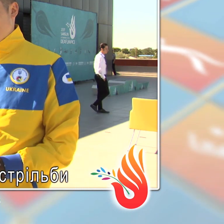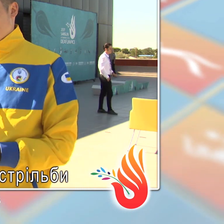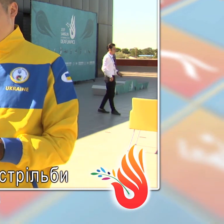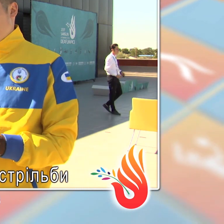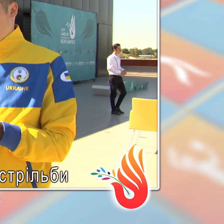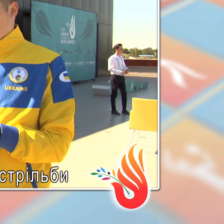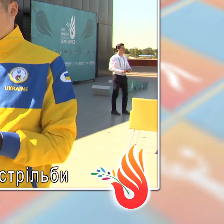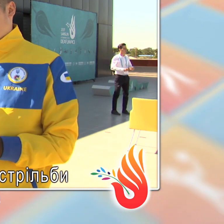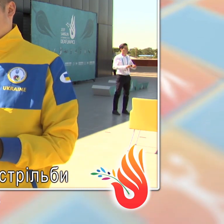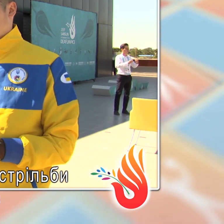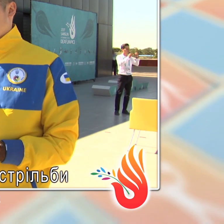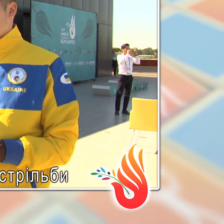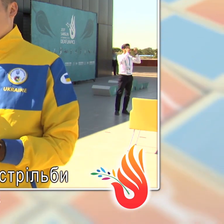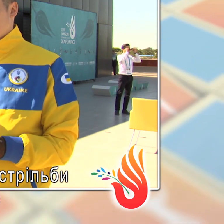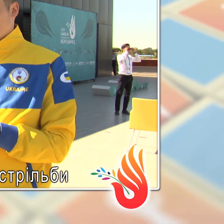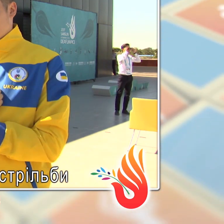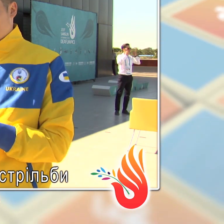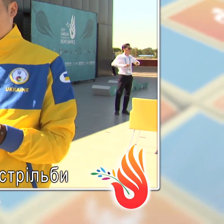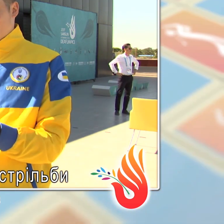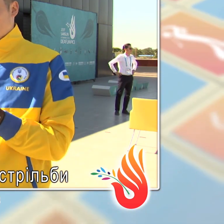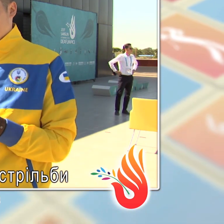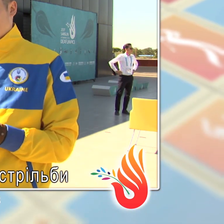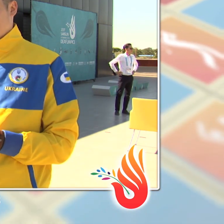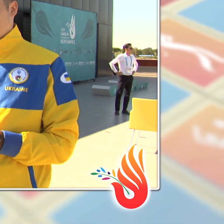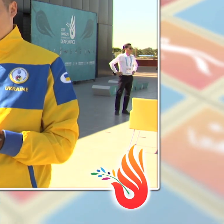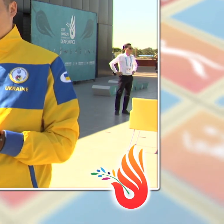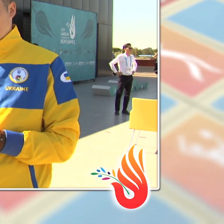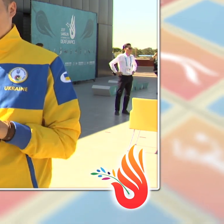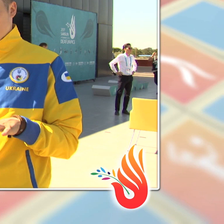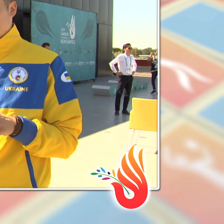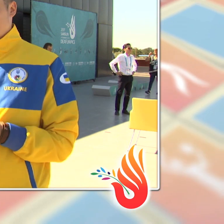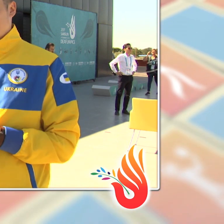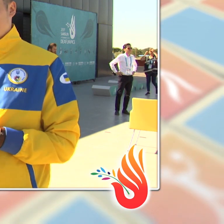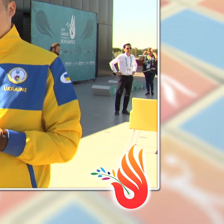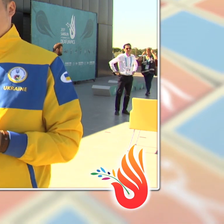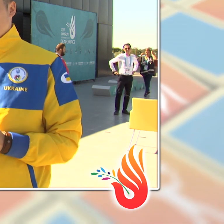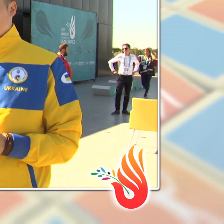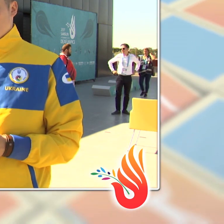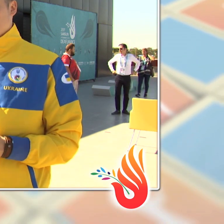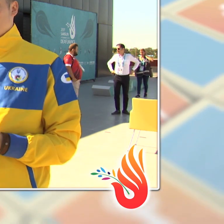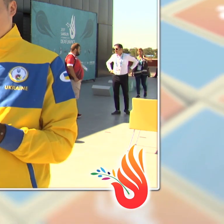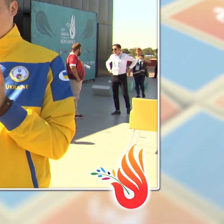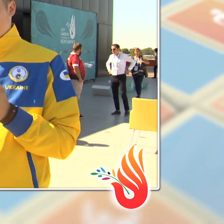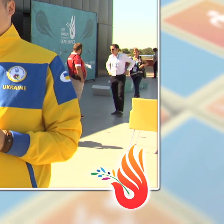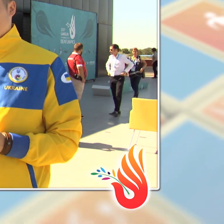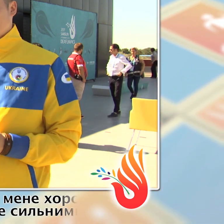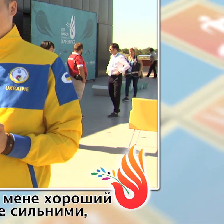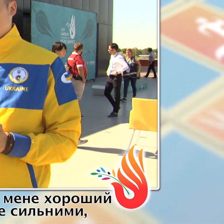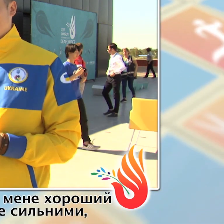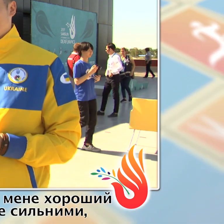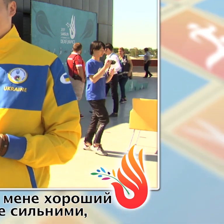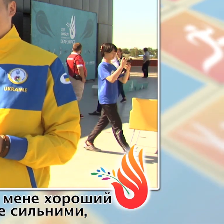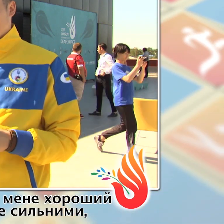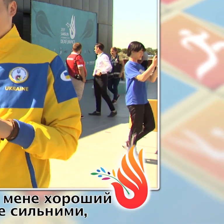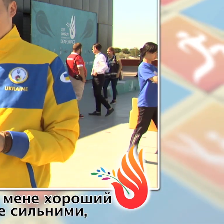Я вважаю, що я все ж таки завоював друге місце, а не втратив перше. Я достойно поступився. Друге місце на Дефлімпіаді для мене – це